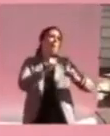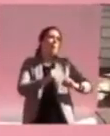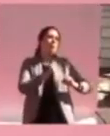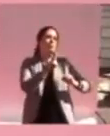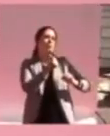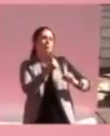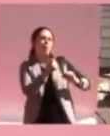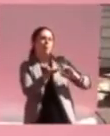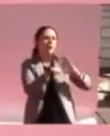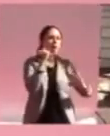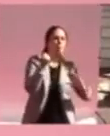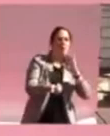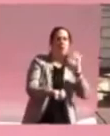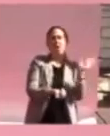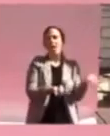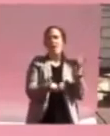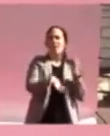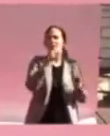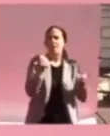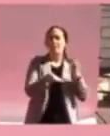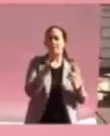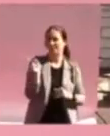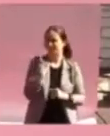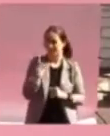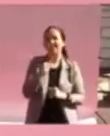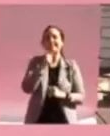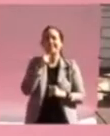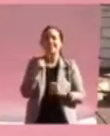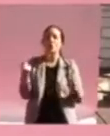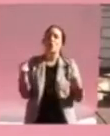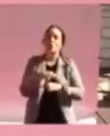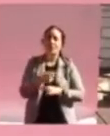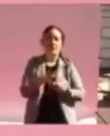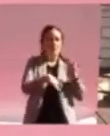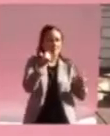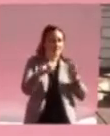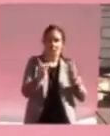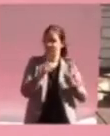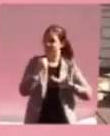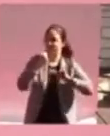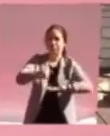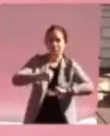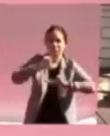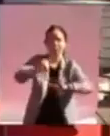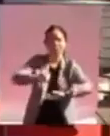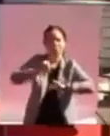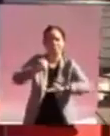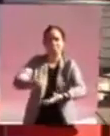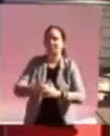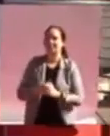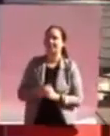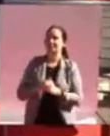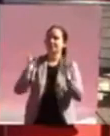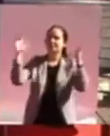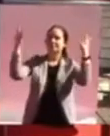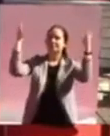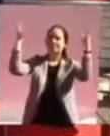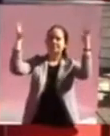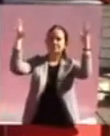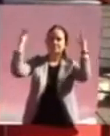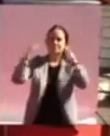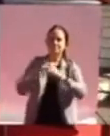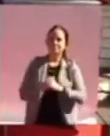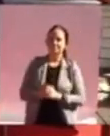mettere risorse per fare investimenti e io penso che la